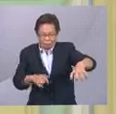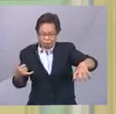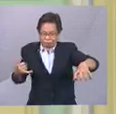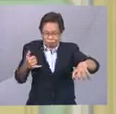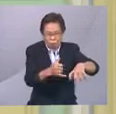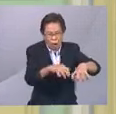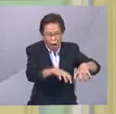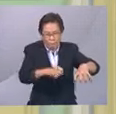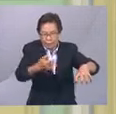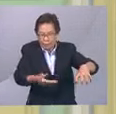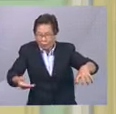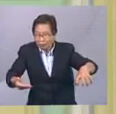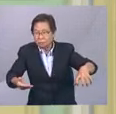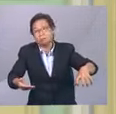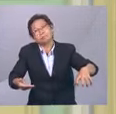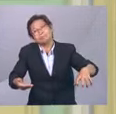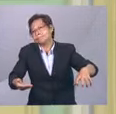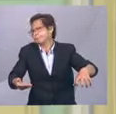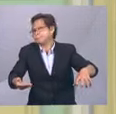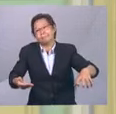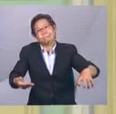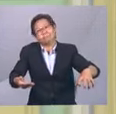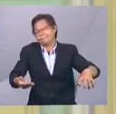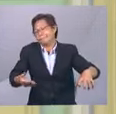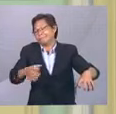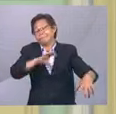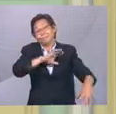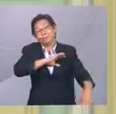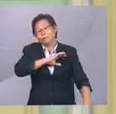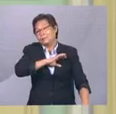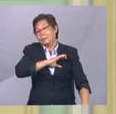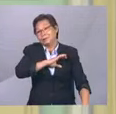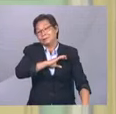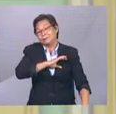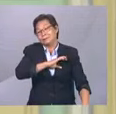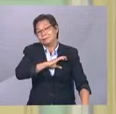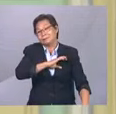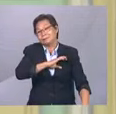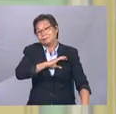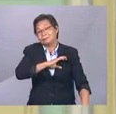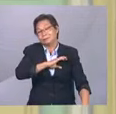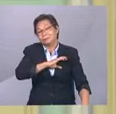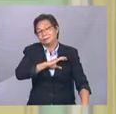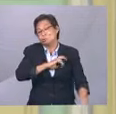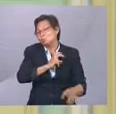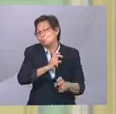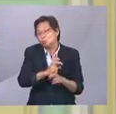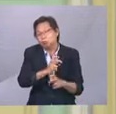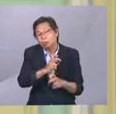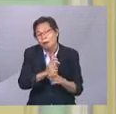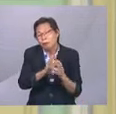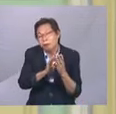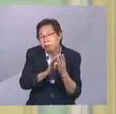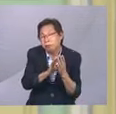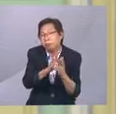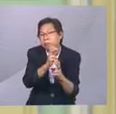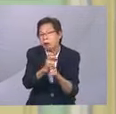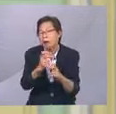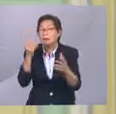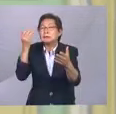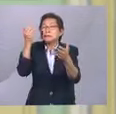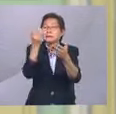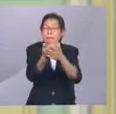barang dan sebagainya akhirnya pihak polis yang mengalami kesukaran sebab apabila